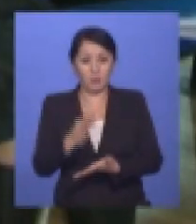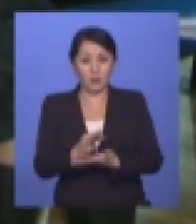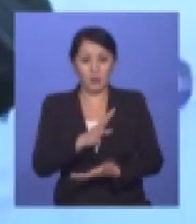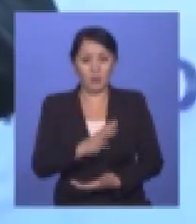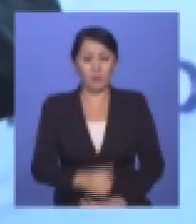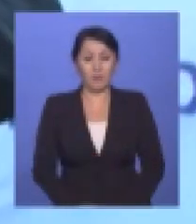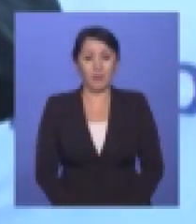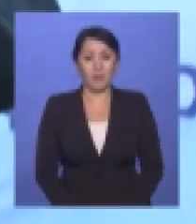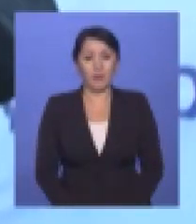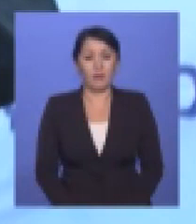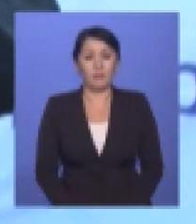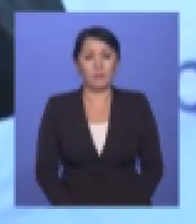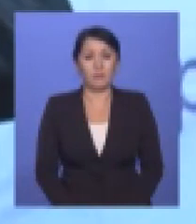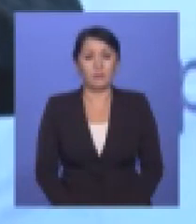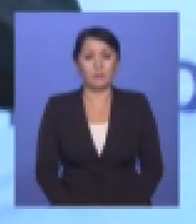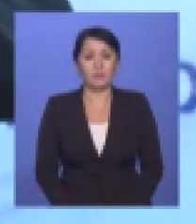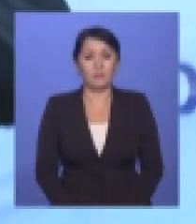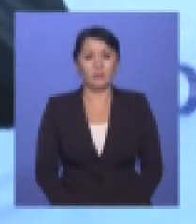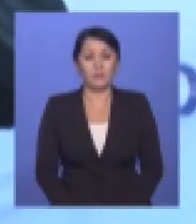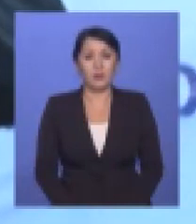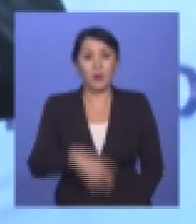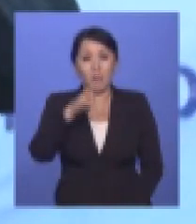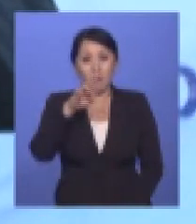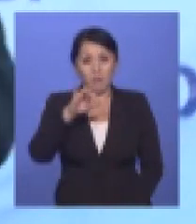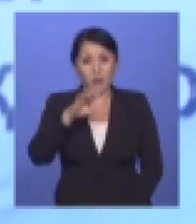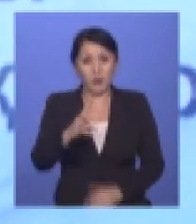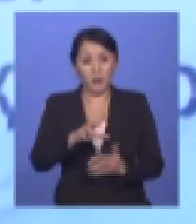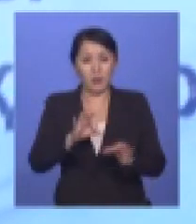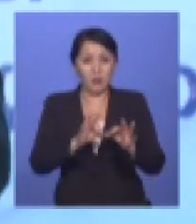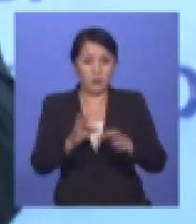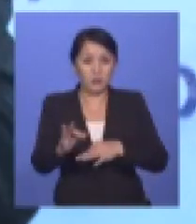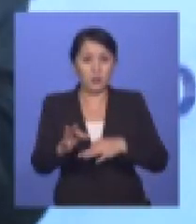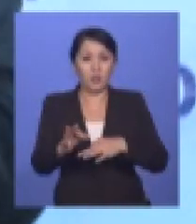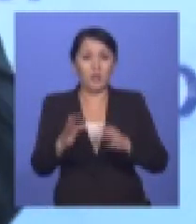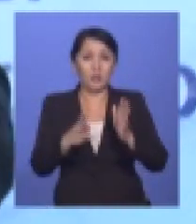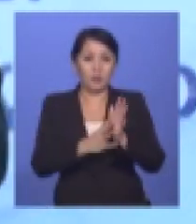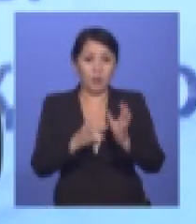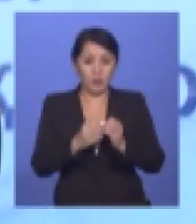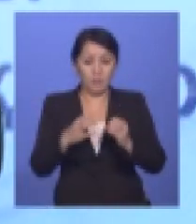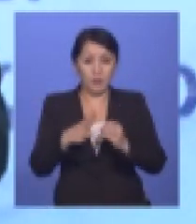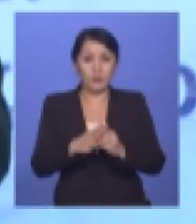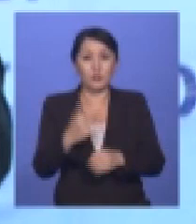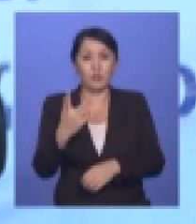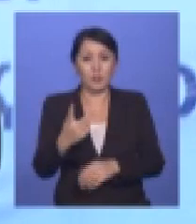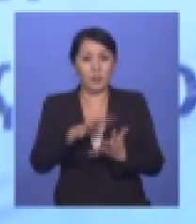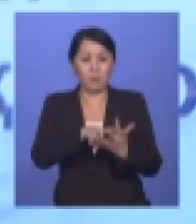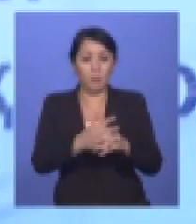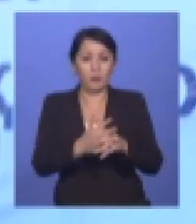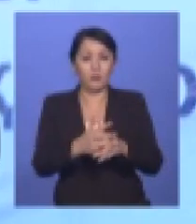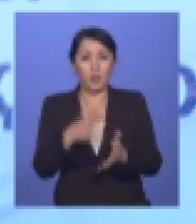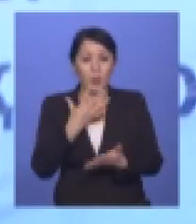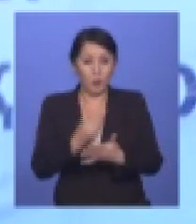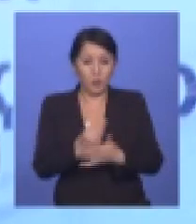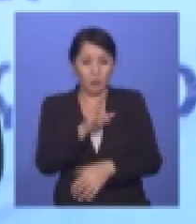тыңдады. Состав Волошинского сельского округа. Волошинка ауылдық округіне 915 тұрғыны бар үш елді мекен кіреді. Өзін өзі